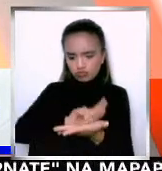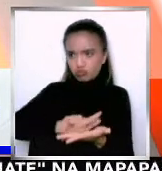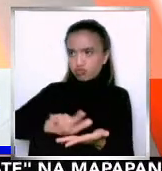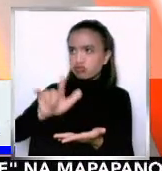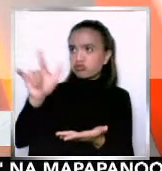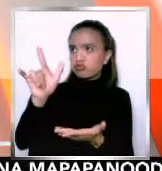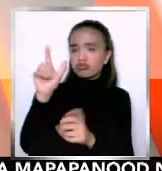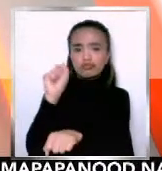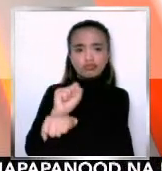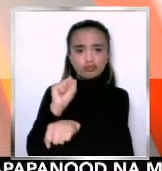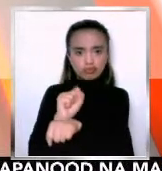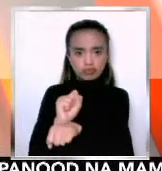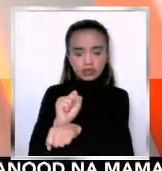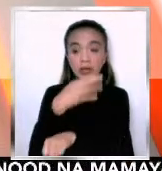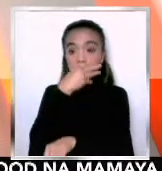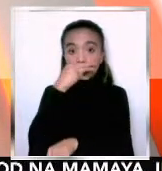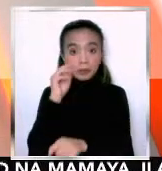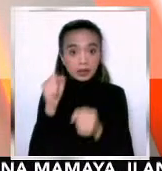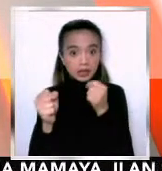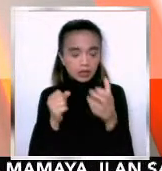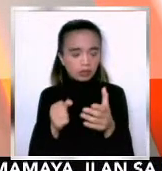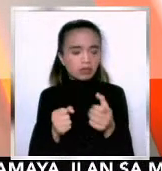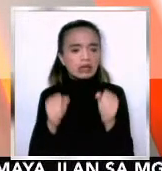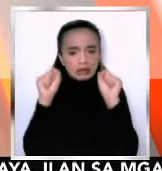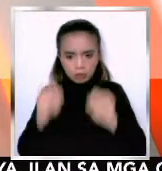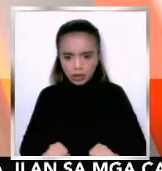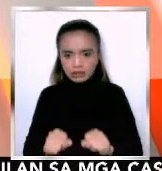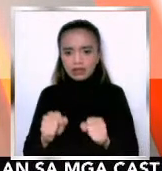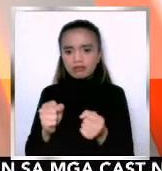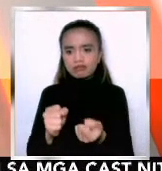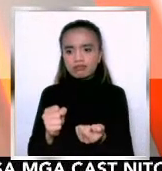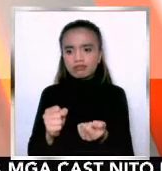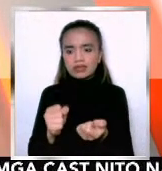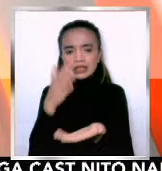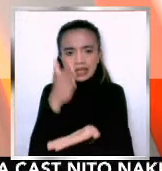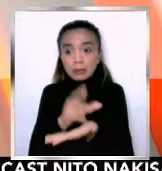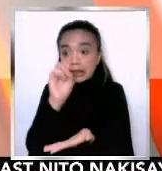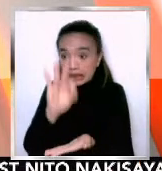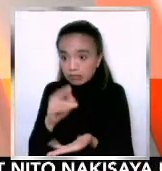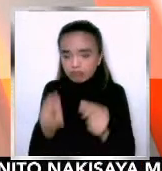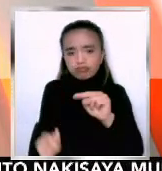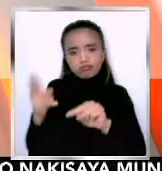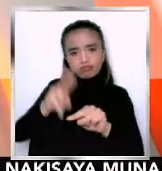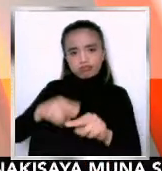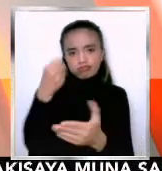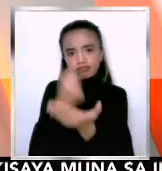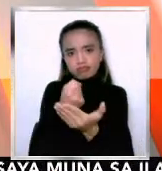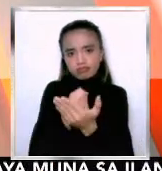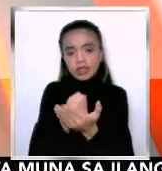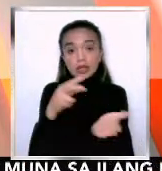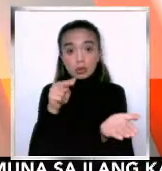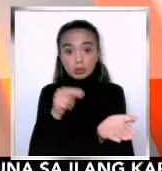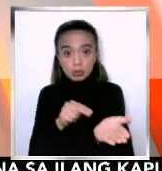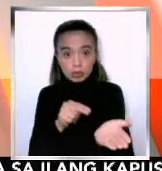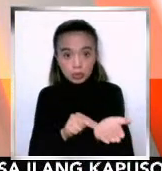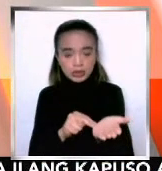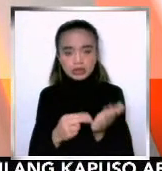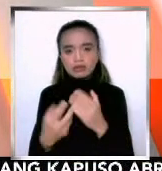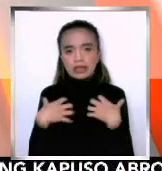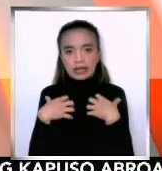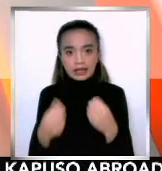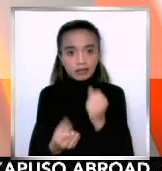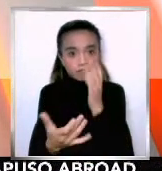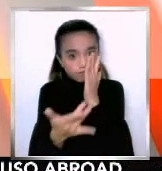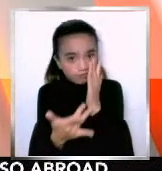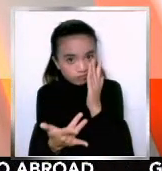Pacquiao, pwede raw itong mapigilan kung itataas ang kanilang sahod. Anya, ang mga nurse, medical technologists, pharmacists at